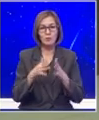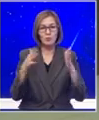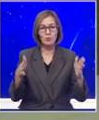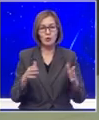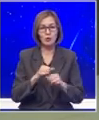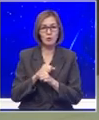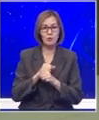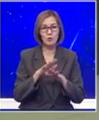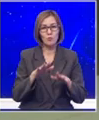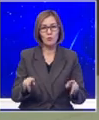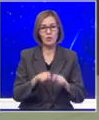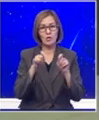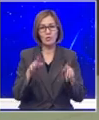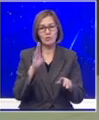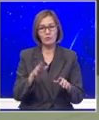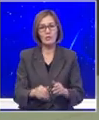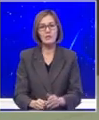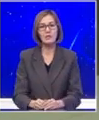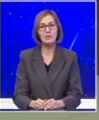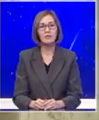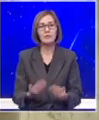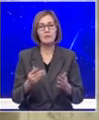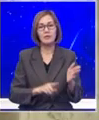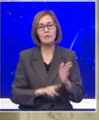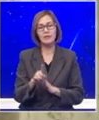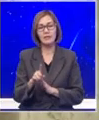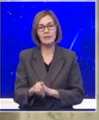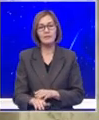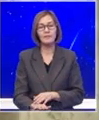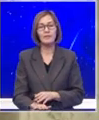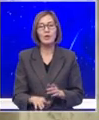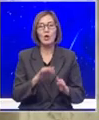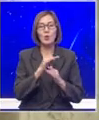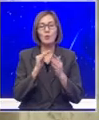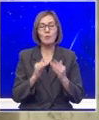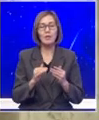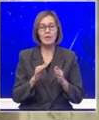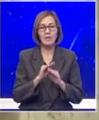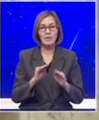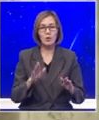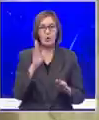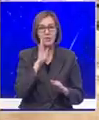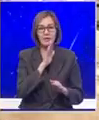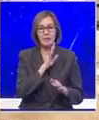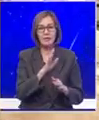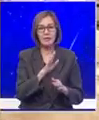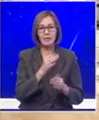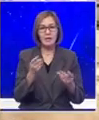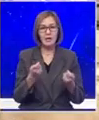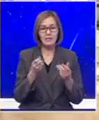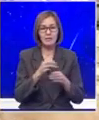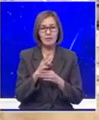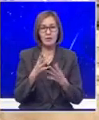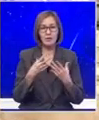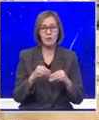зона болдықлар саламыз дегендер. Осының бәрі биыл басталады. Биыл көппалалы отбасылар мен аз қамтылған жанұяларды тұрғын үймен қамтамасыз